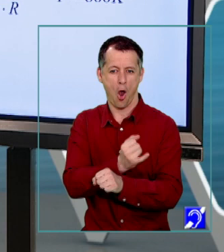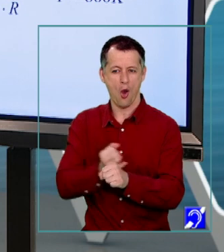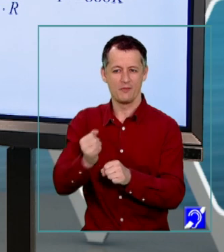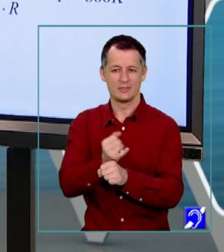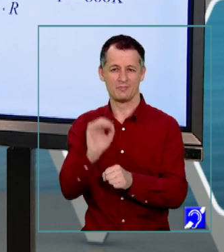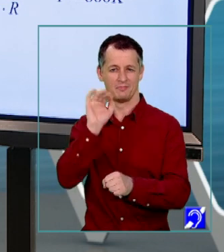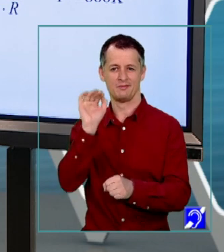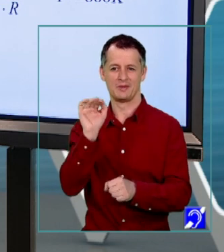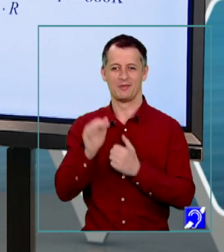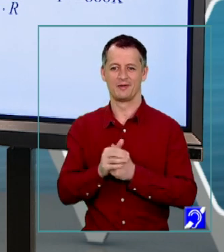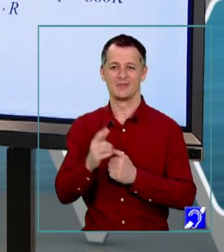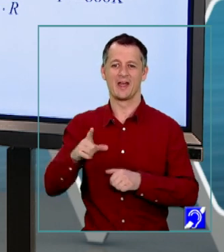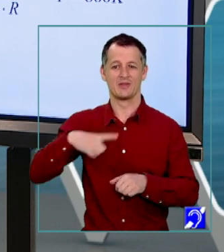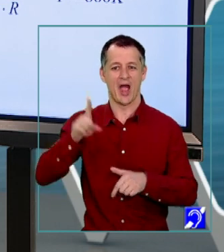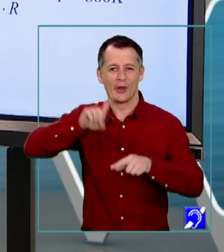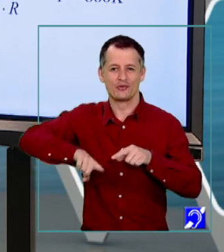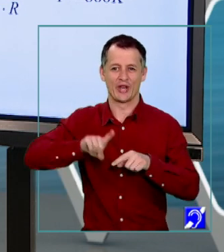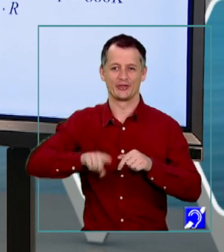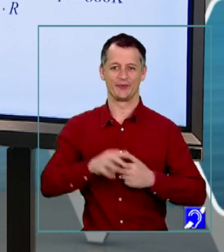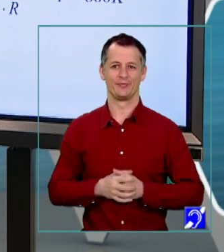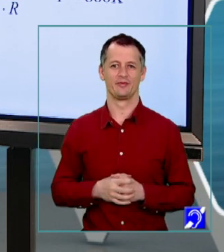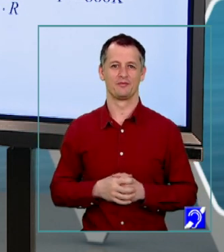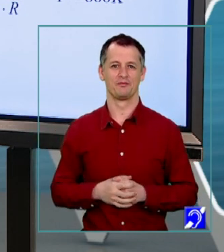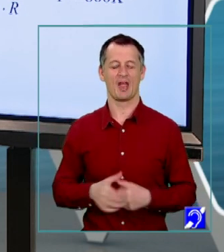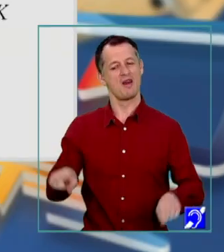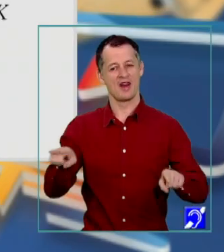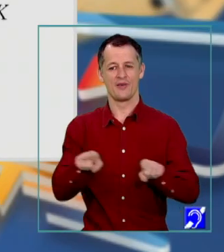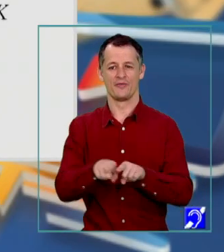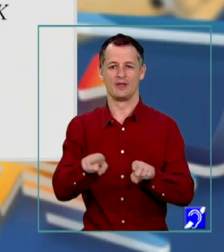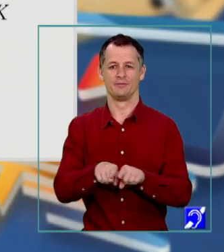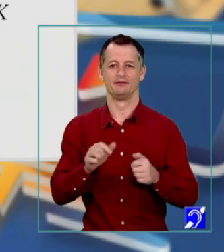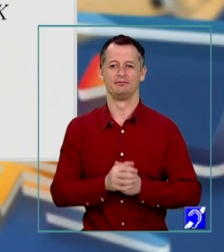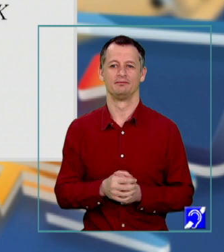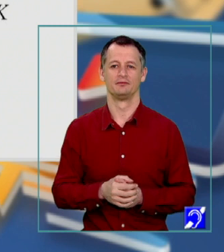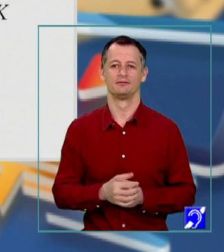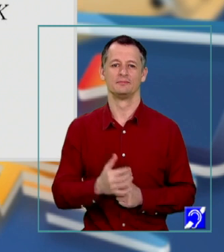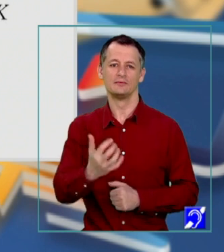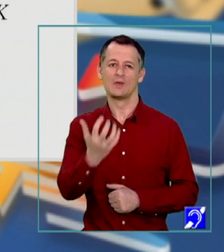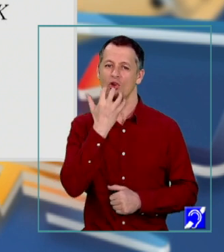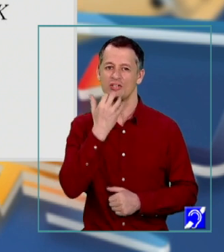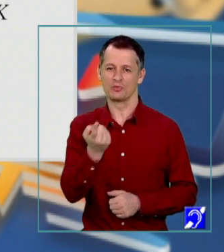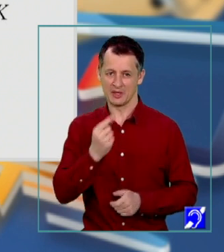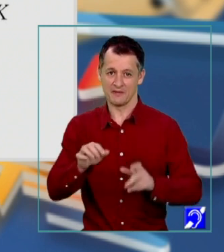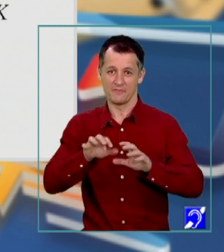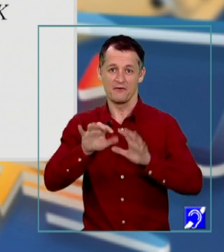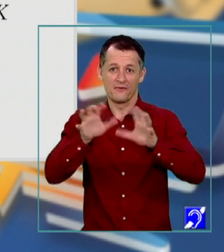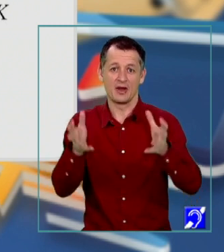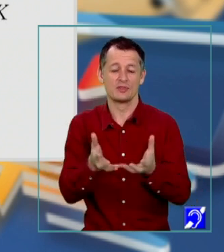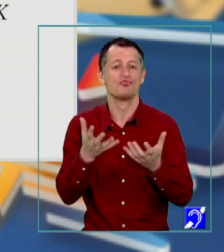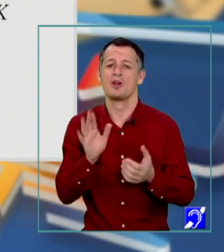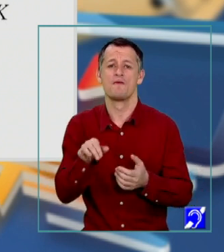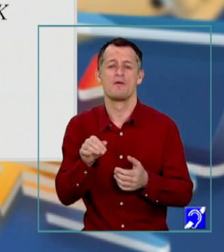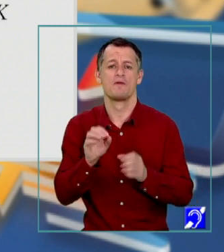întrebări este oarecum aceeași. La fel, oxigenul din vas. Ce informații avem despre oxigenul din